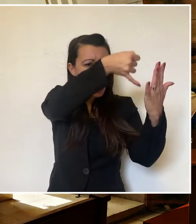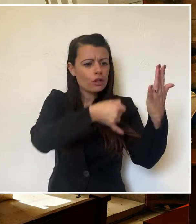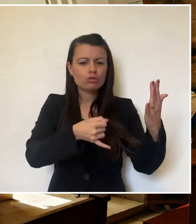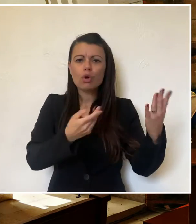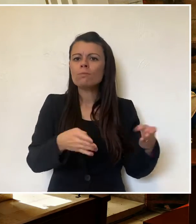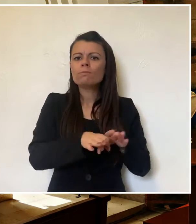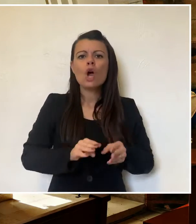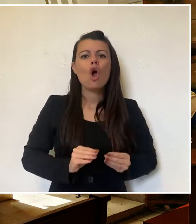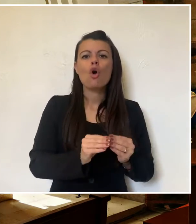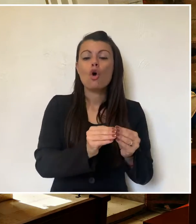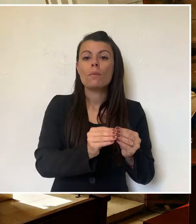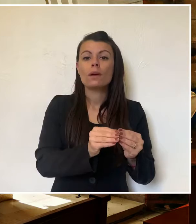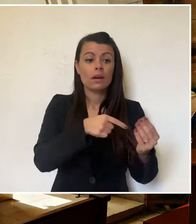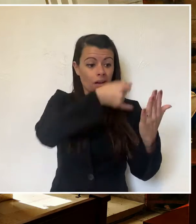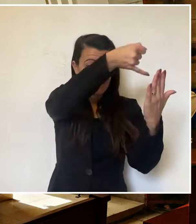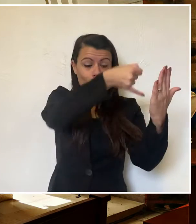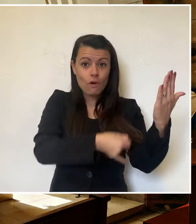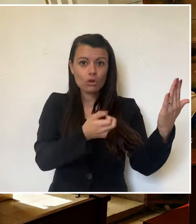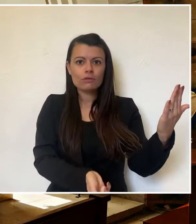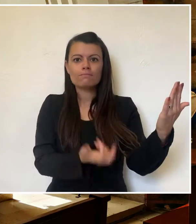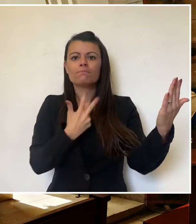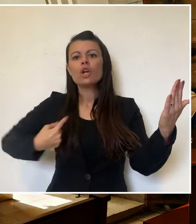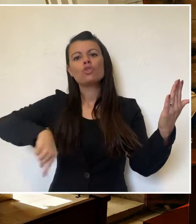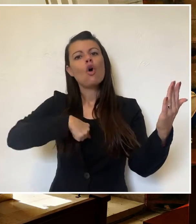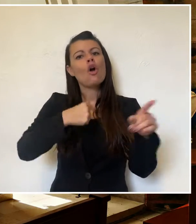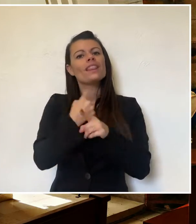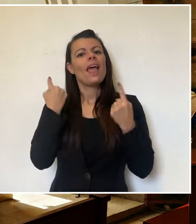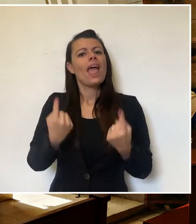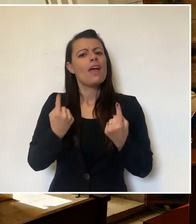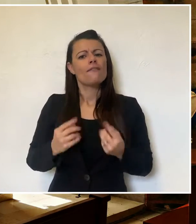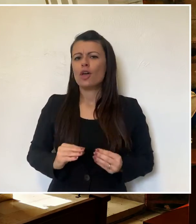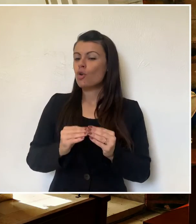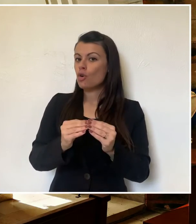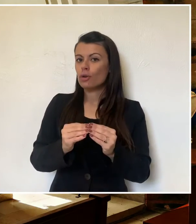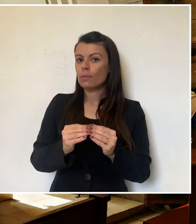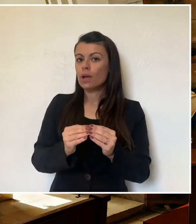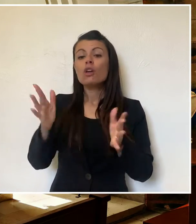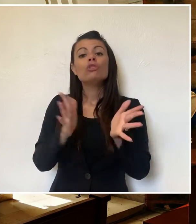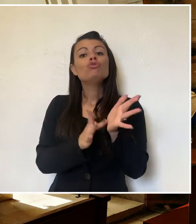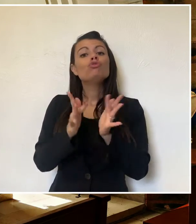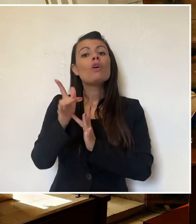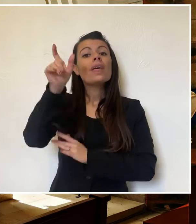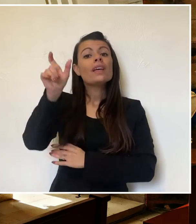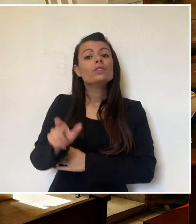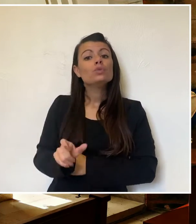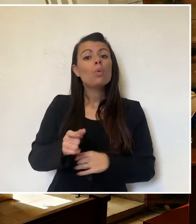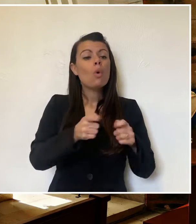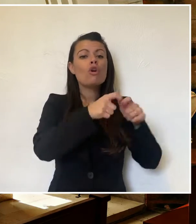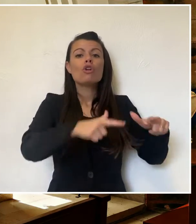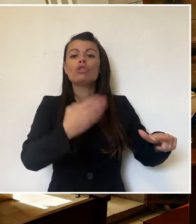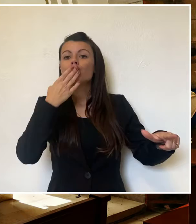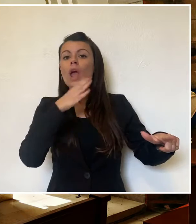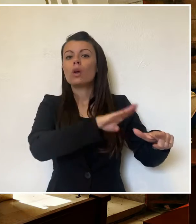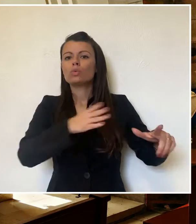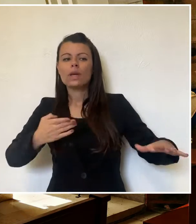a dire ciò che noi dobbiamo attendere. Gesù, entrando a Gerusalemme, è acclamato a gran voce